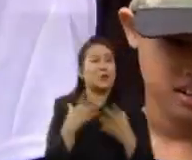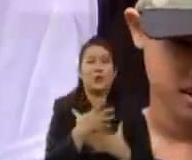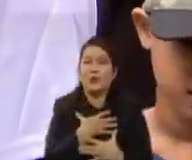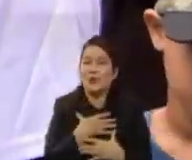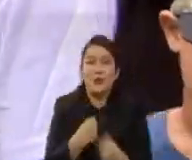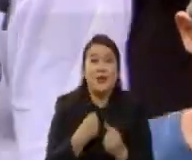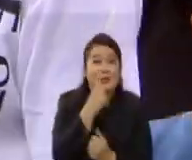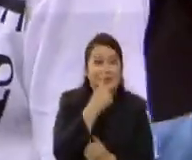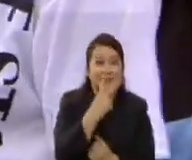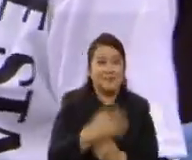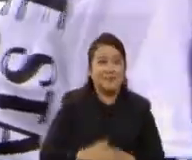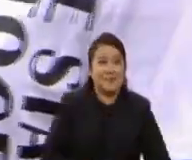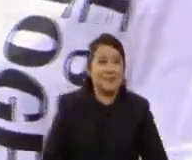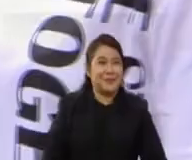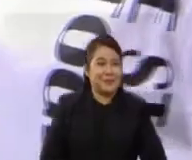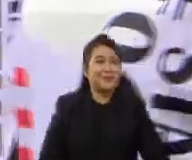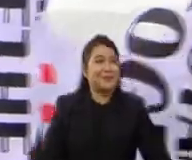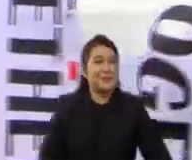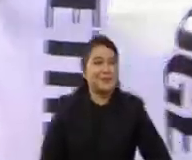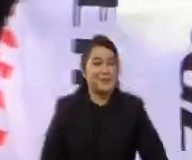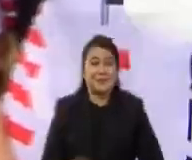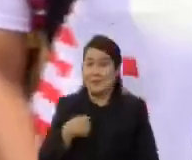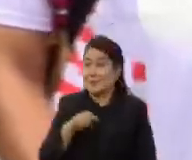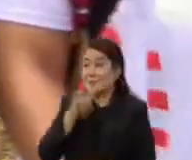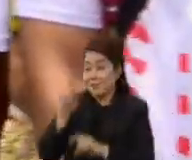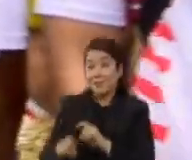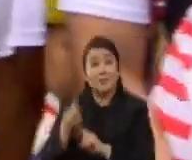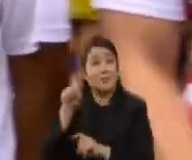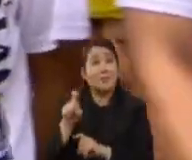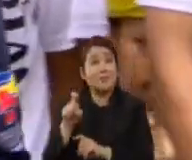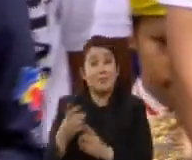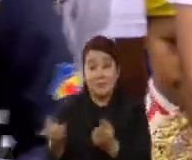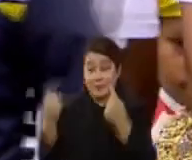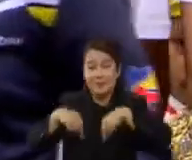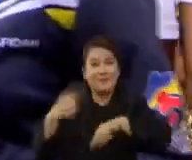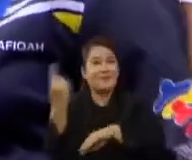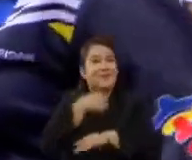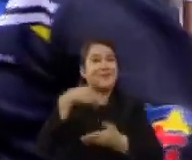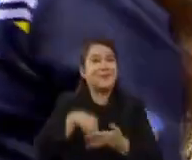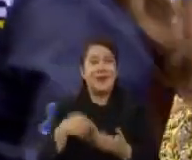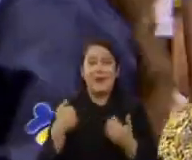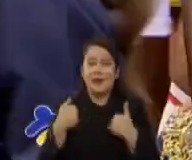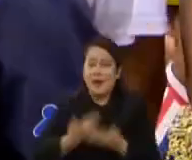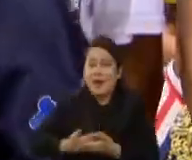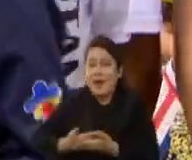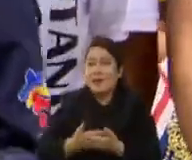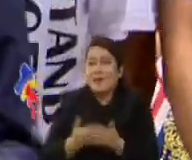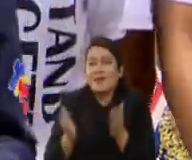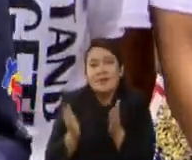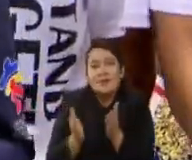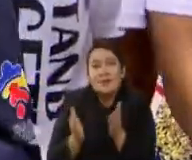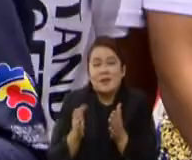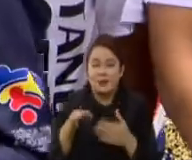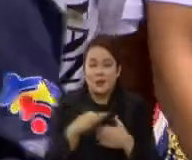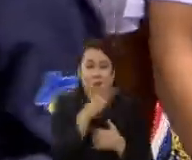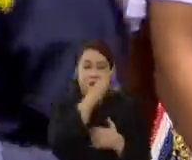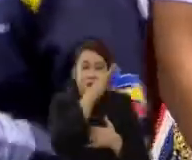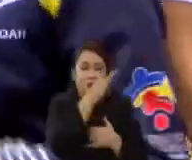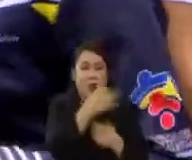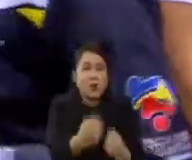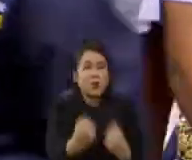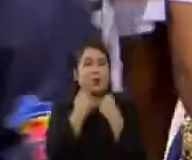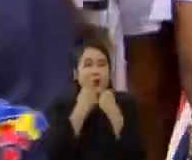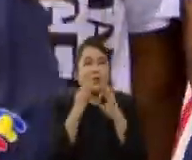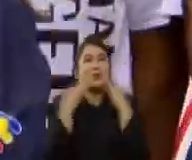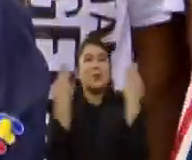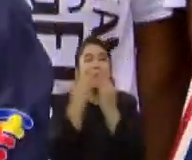lah. Barakat. Okey, saya nak tanya di sini pula. Okey, sebab datang hari ini dengan anak kecil pula, dengan semangat yang cukup jitu, semangat